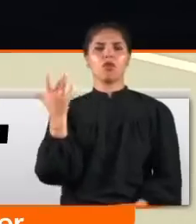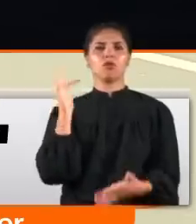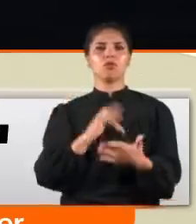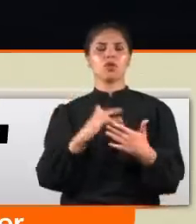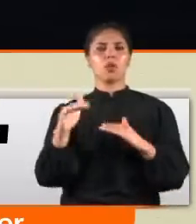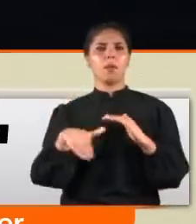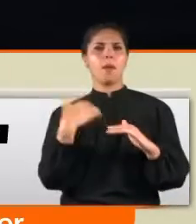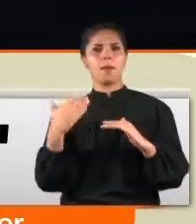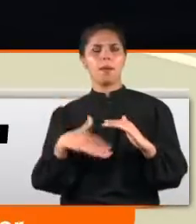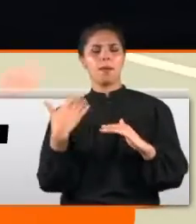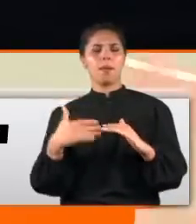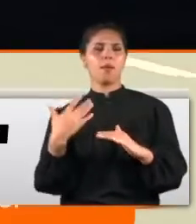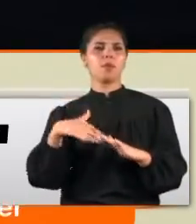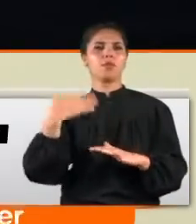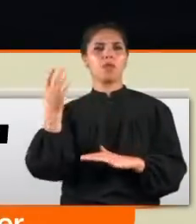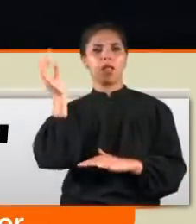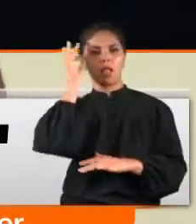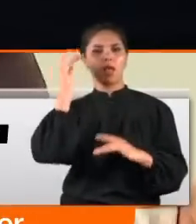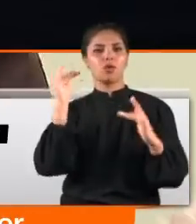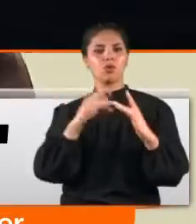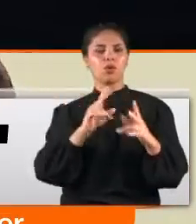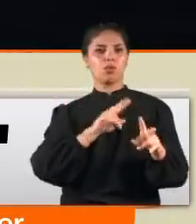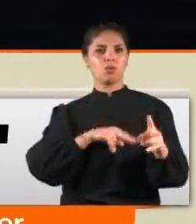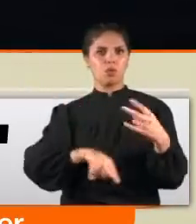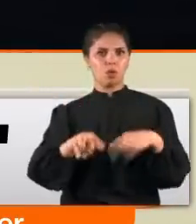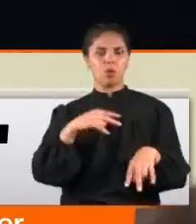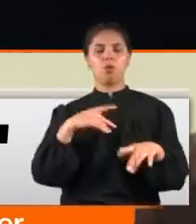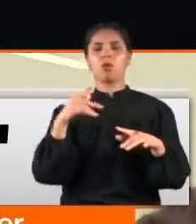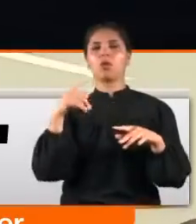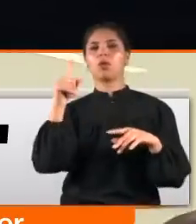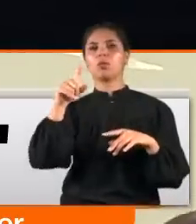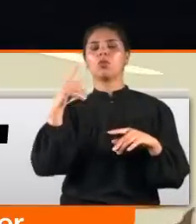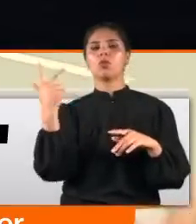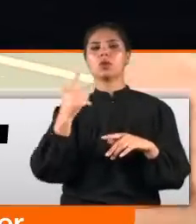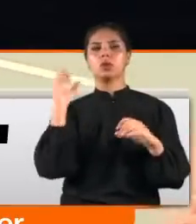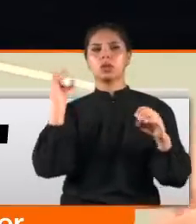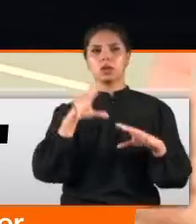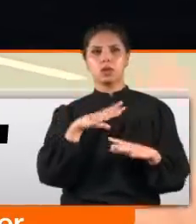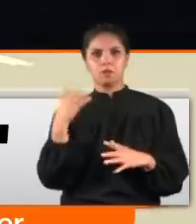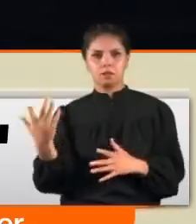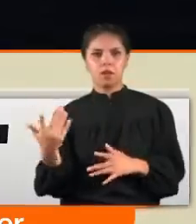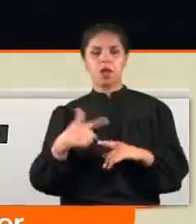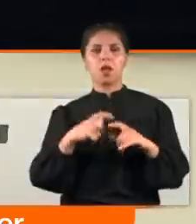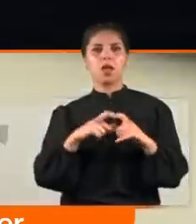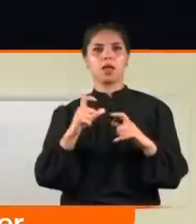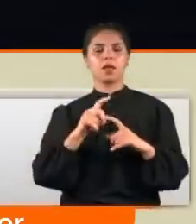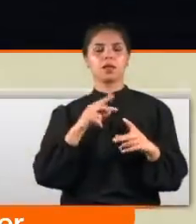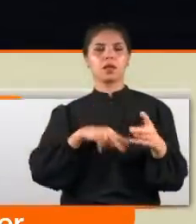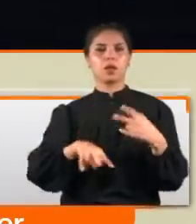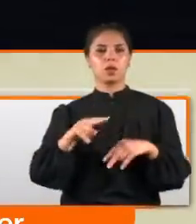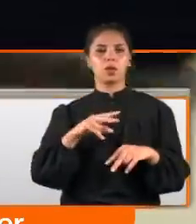trafik cezaları gelene kadar. Köprü geçişleri, radar cezası, HGS geçişleri. İşte tüm bunların